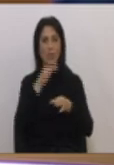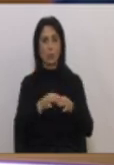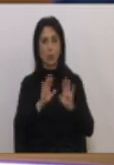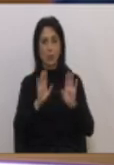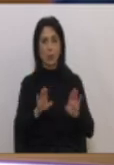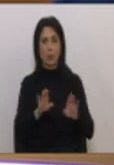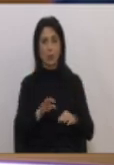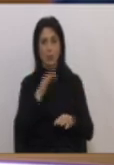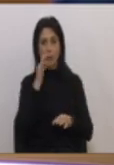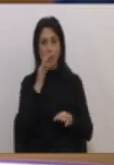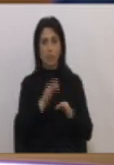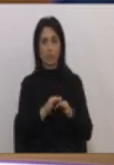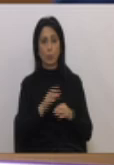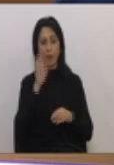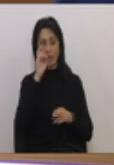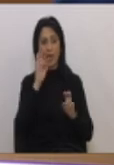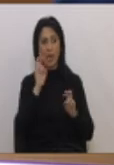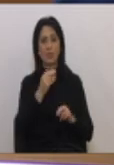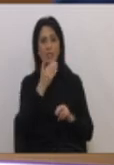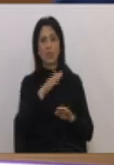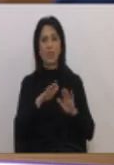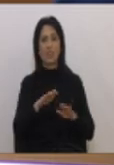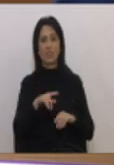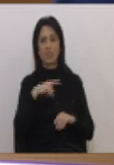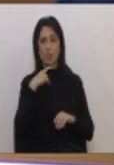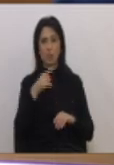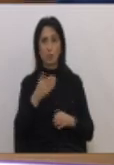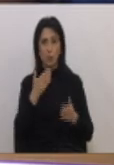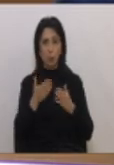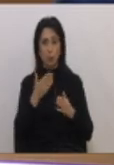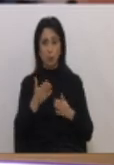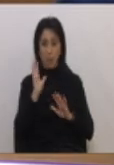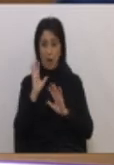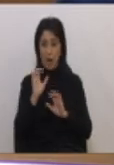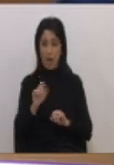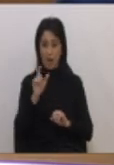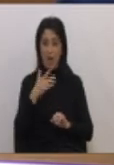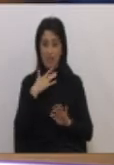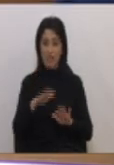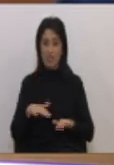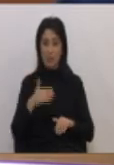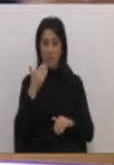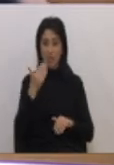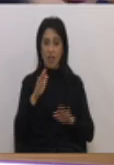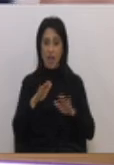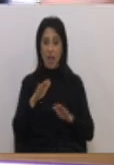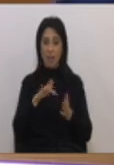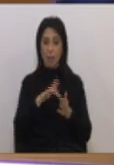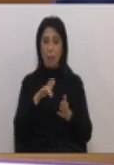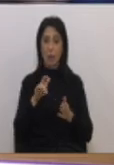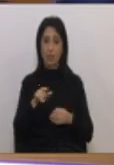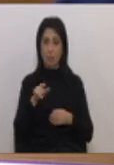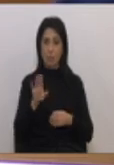პასუხისგებლობას. Პასუხისგებლიანი ხელისუფლება თქვენს ადგილზე იყოდა. Თუ დაგიჭირა მხარი იმ საკრებულოში შენ ადგილობრივმა